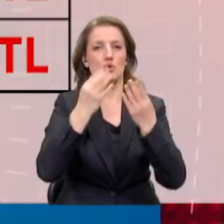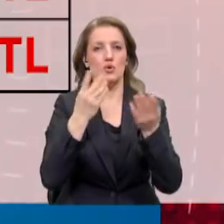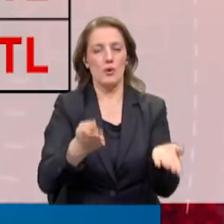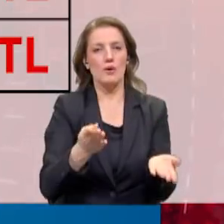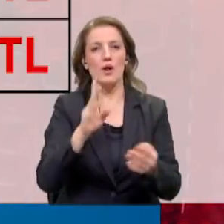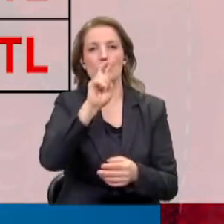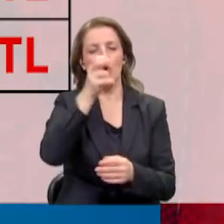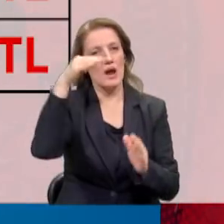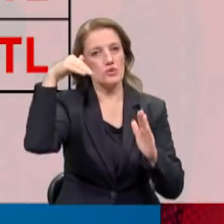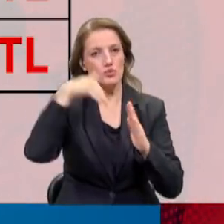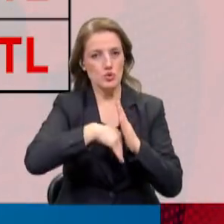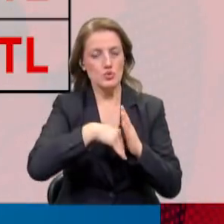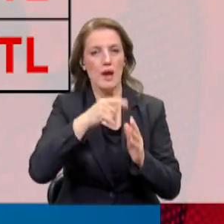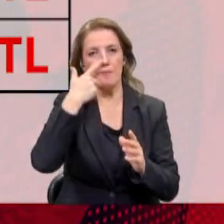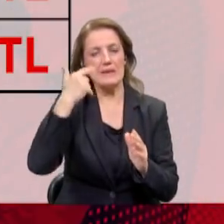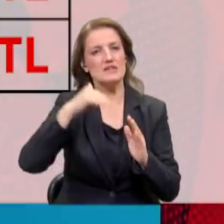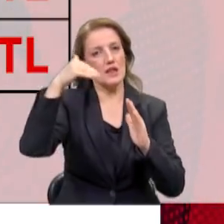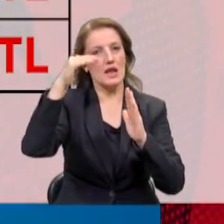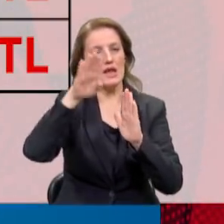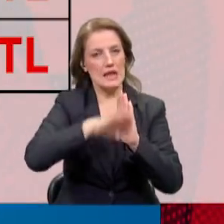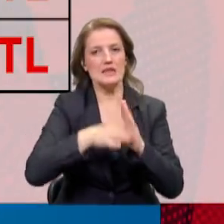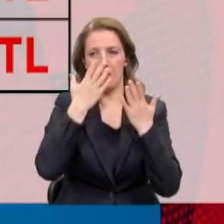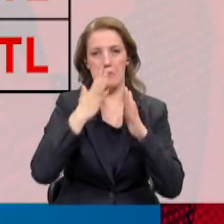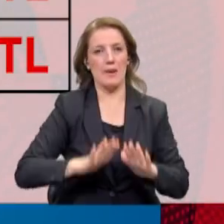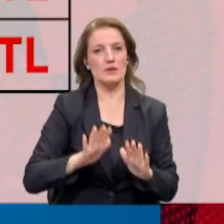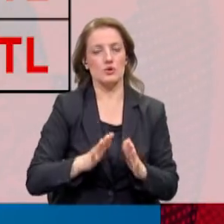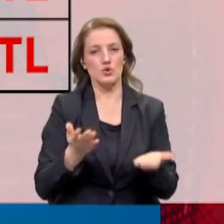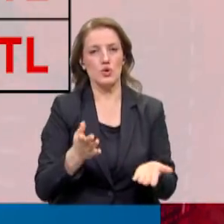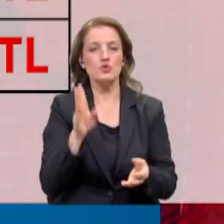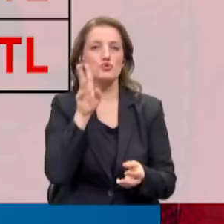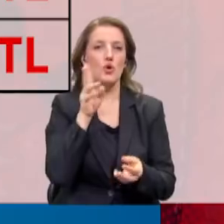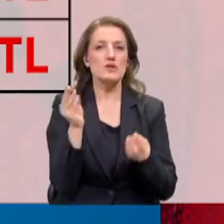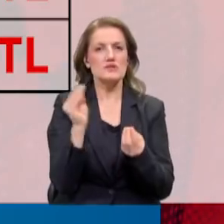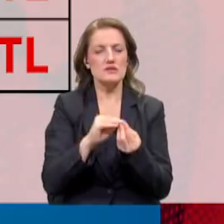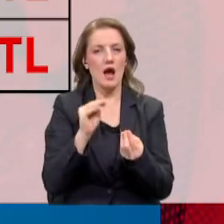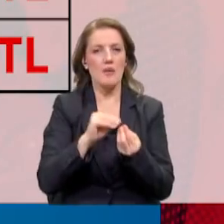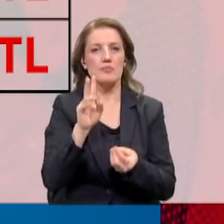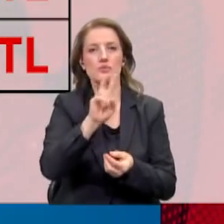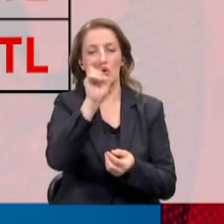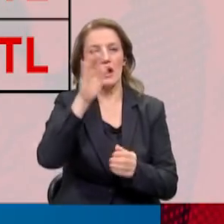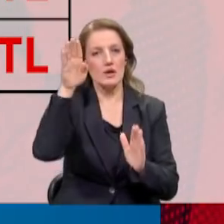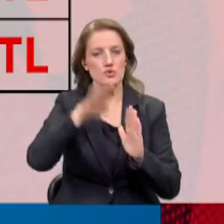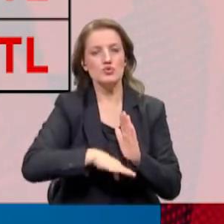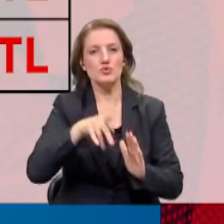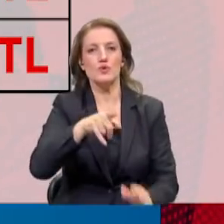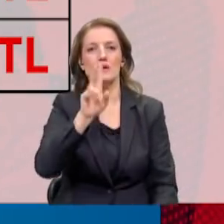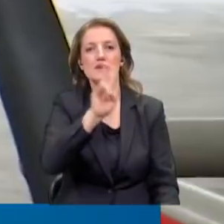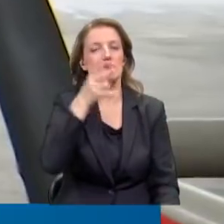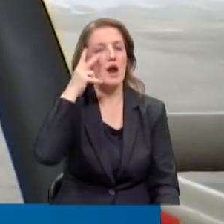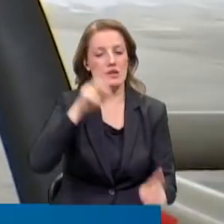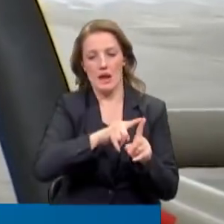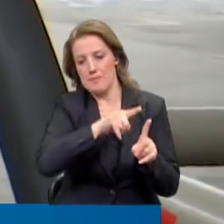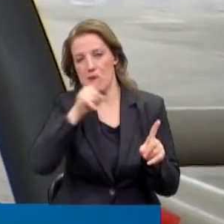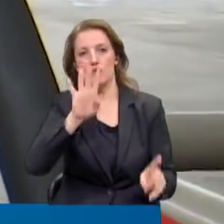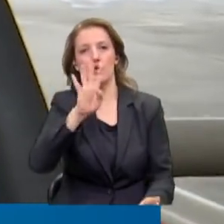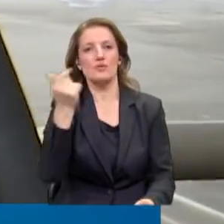Oysa dolar düşünce benzine de indirim bekliyordu sürücüler. Son zam doların düştüğü 20 Aralık'tan bu yana 4. zam. Yeni